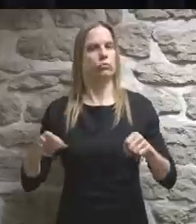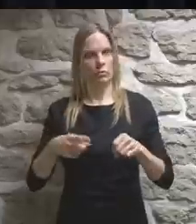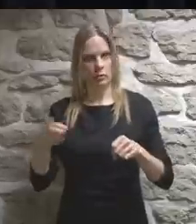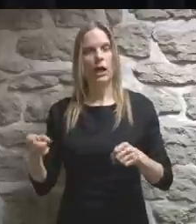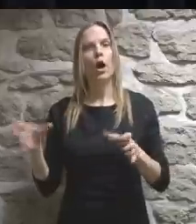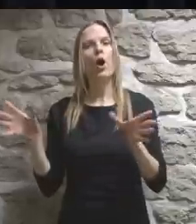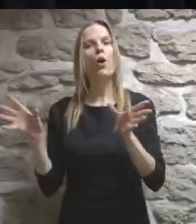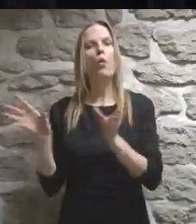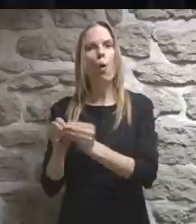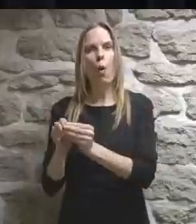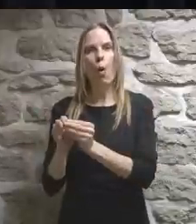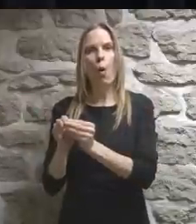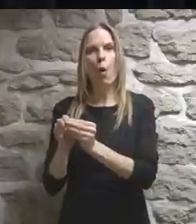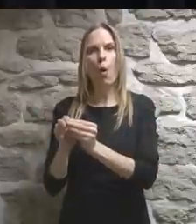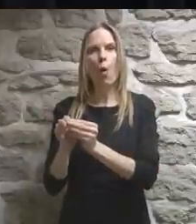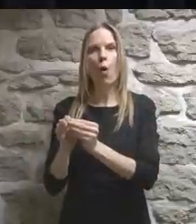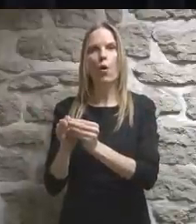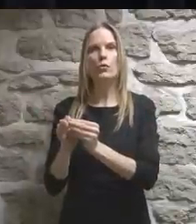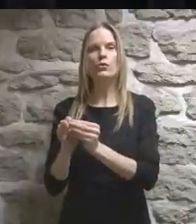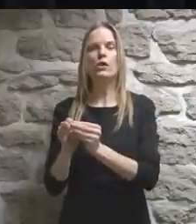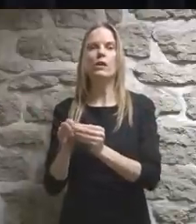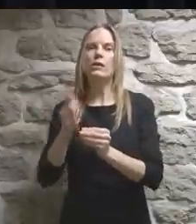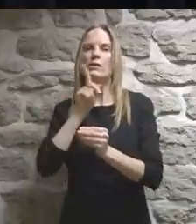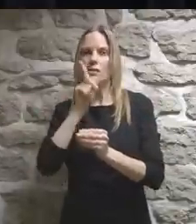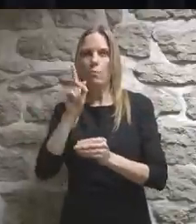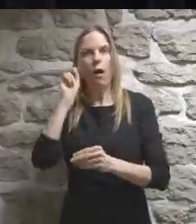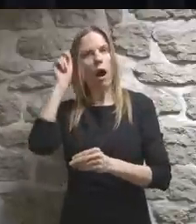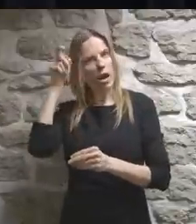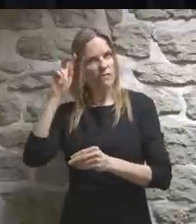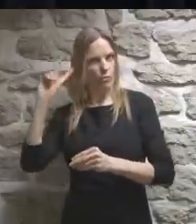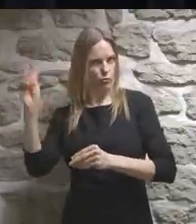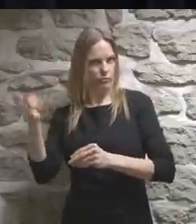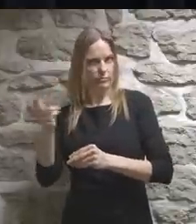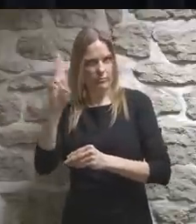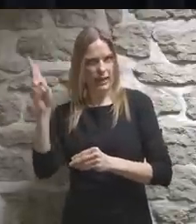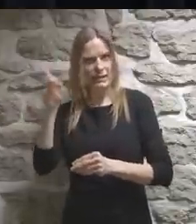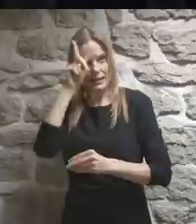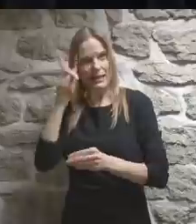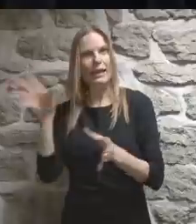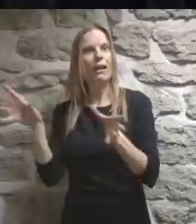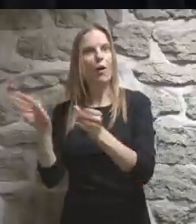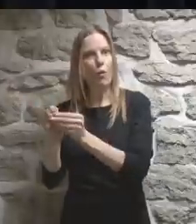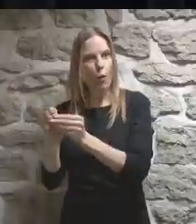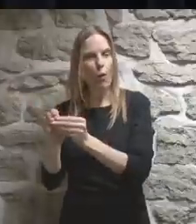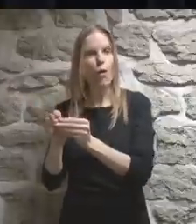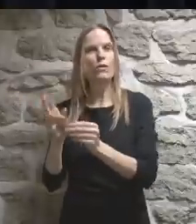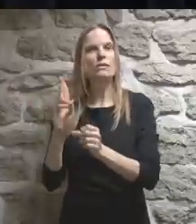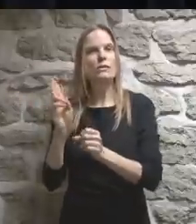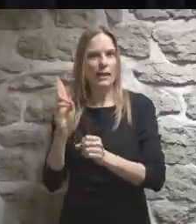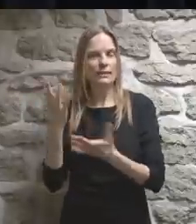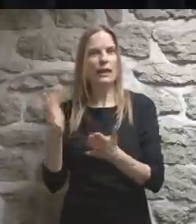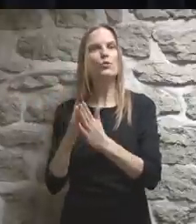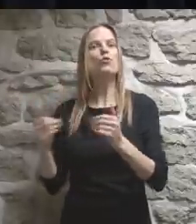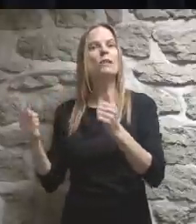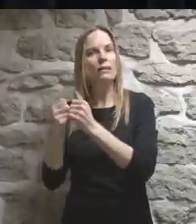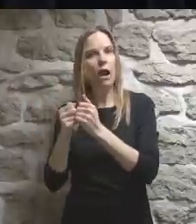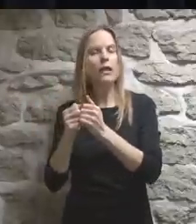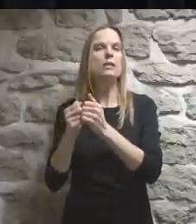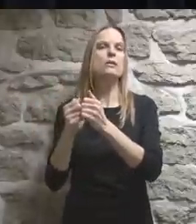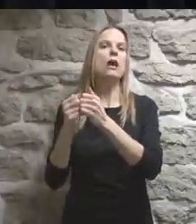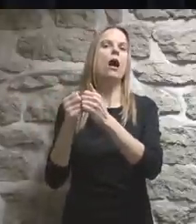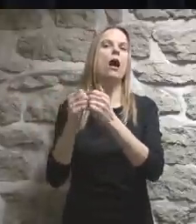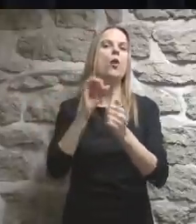koos siis samameelsete riikidega, ehk siis Suurbritannia, Ameerika